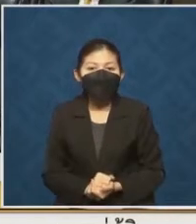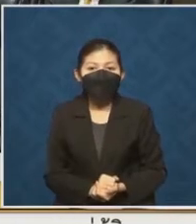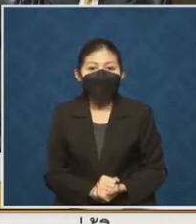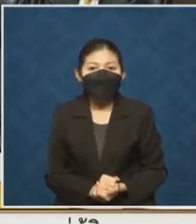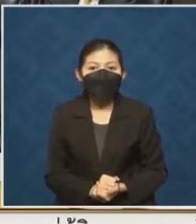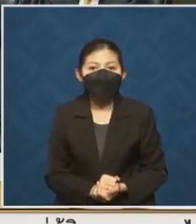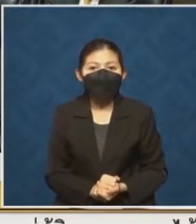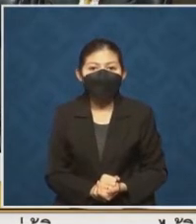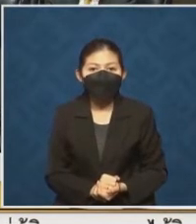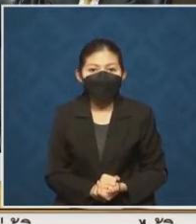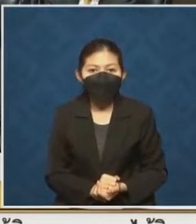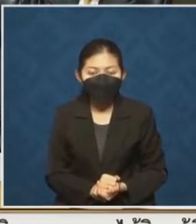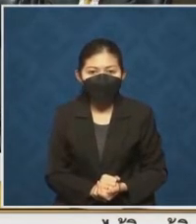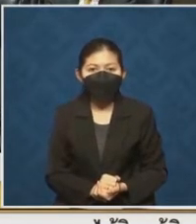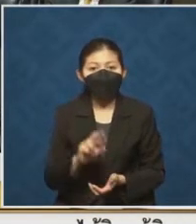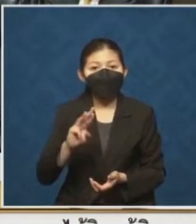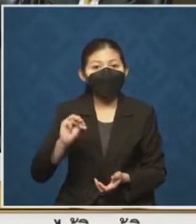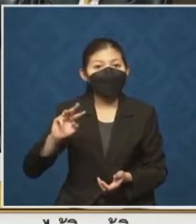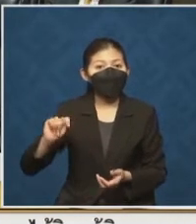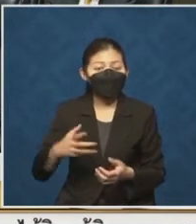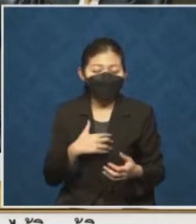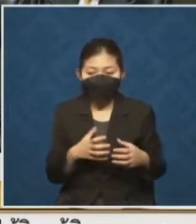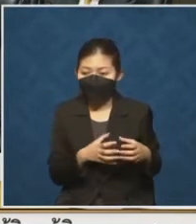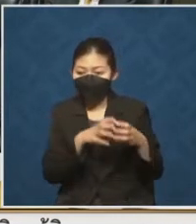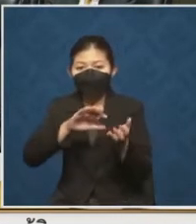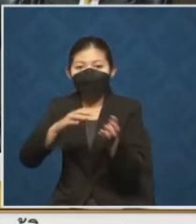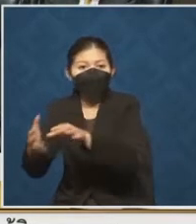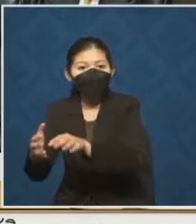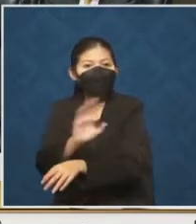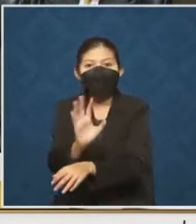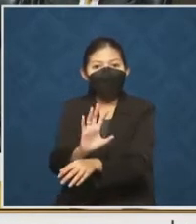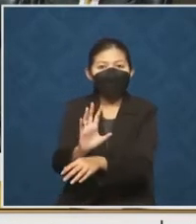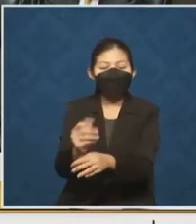ฝ่ายค้านของผมได้เข้าไปถล่มในเป้านั้นๆ